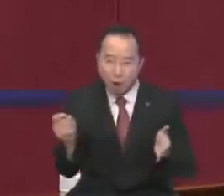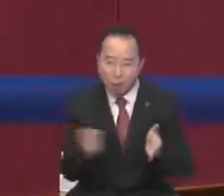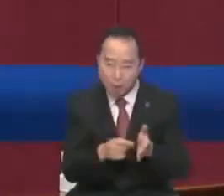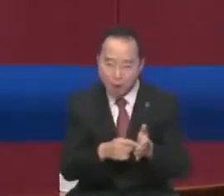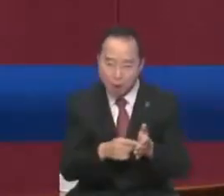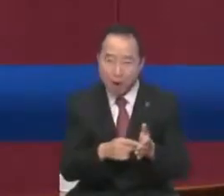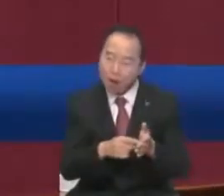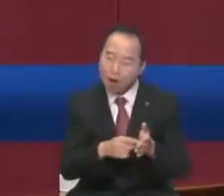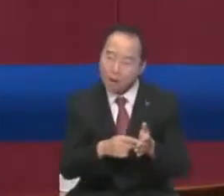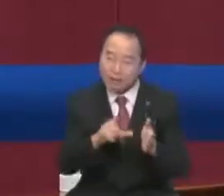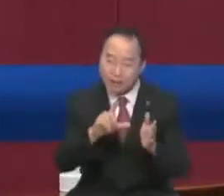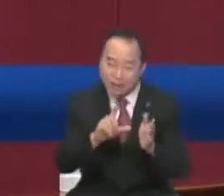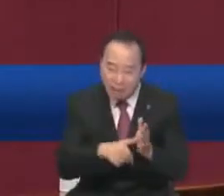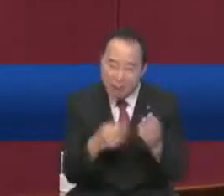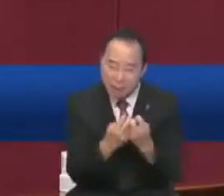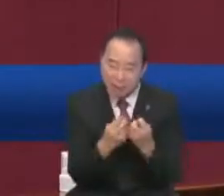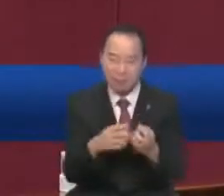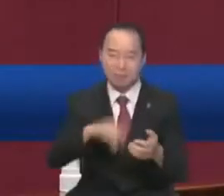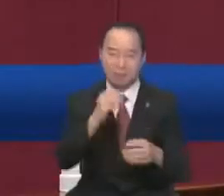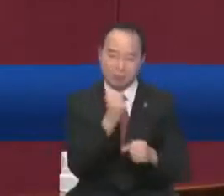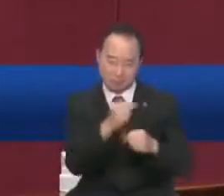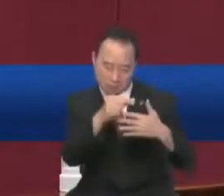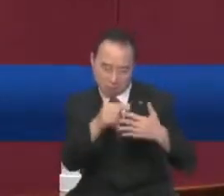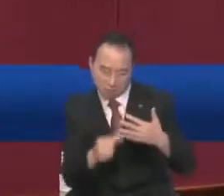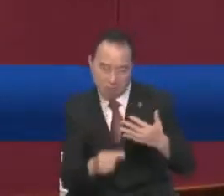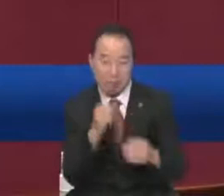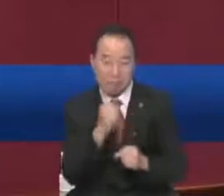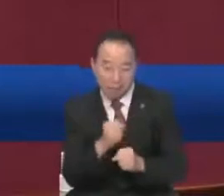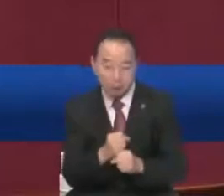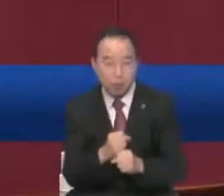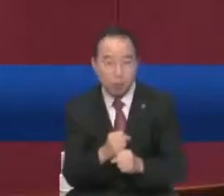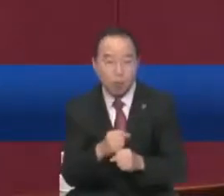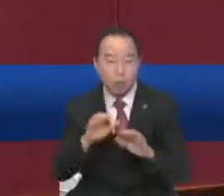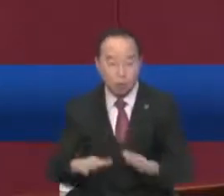있는 공공병원 확충 방안은 이참에 제도화해야 합니다.